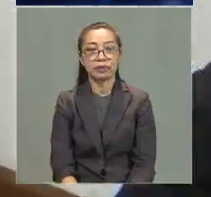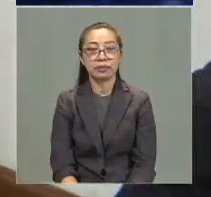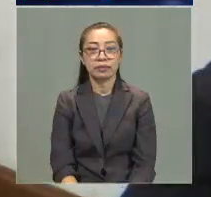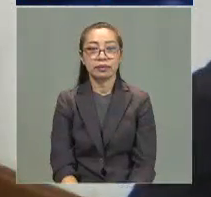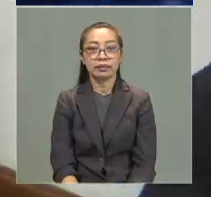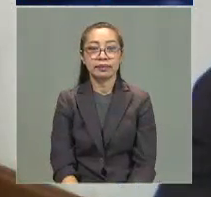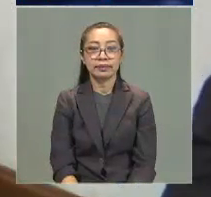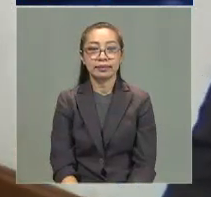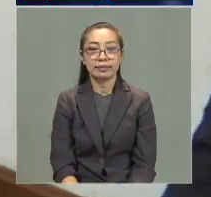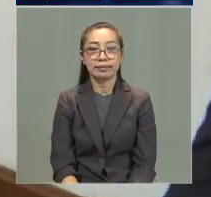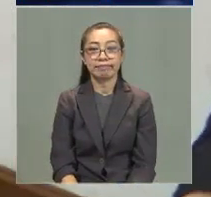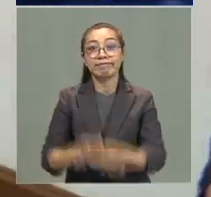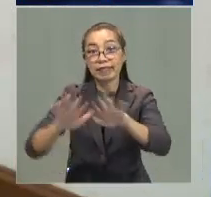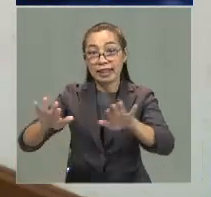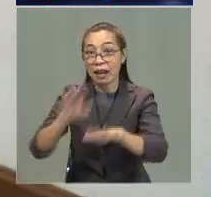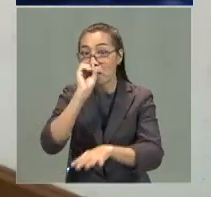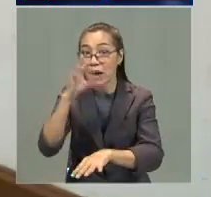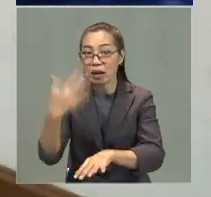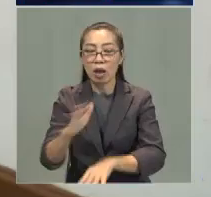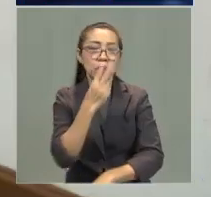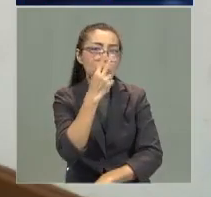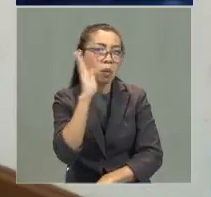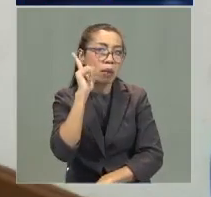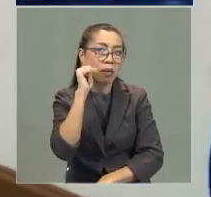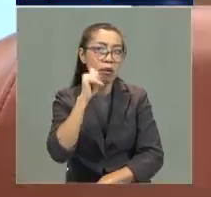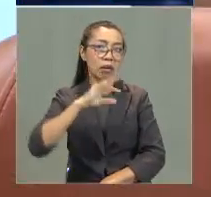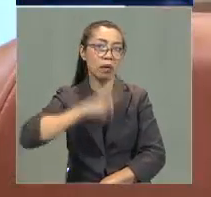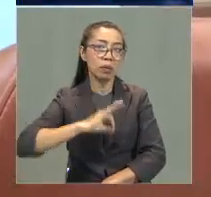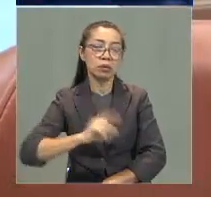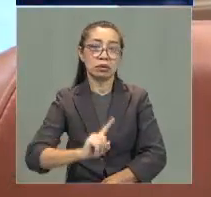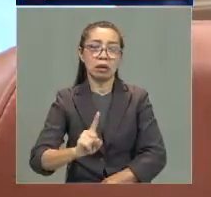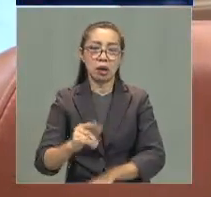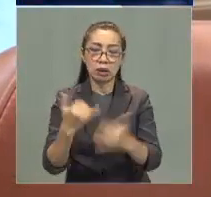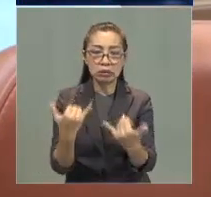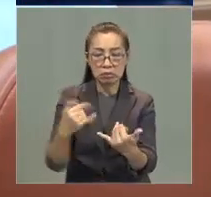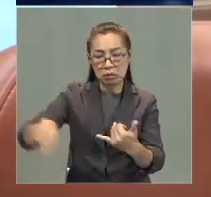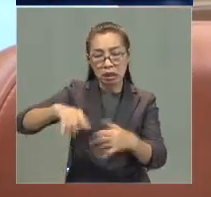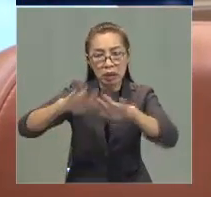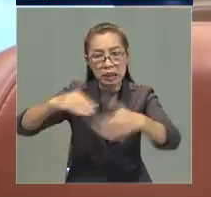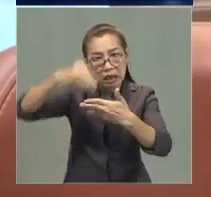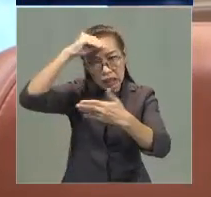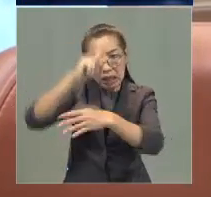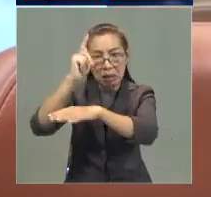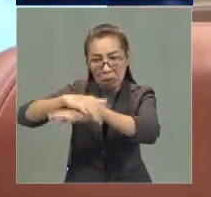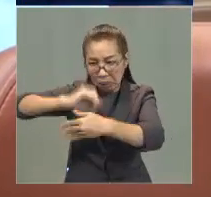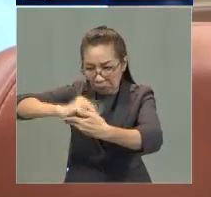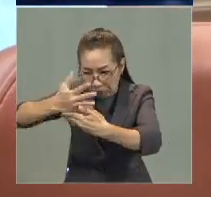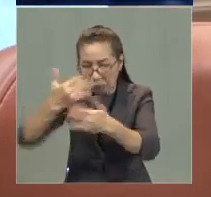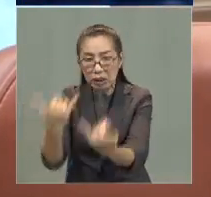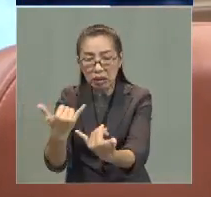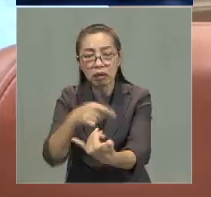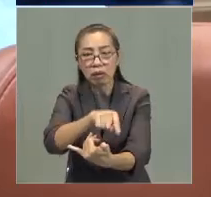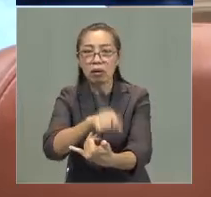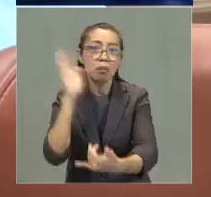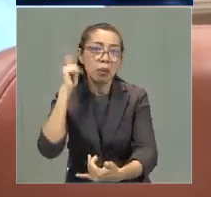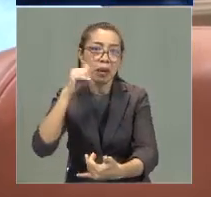ฟังความรู้สึกของน้องๆไปแล้วมาดูความรู้สึกของคุณพ่อคุณแม่ผู้ปกครองกันบ้างนะคะว่ารู้สึกยังไงกับการเรียนออนไลน์ทางผู้ปกครองเ